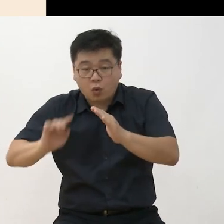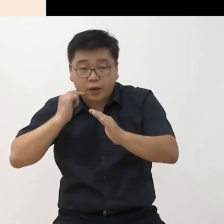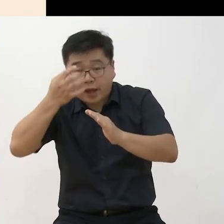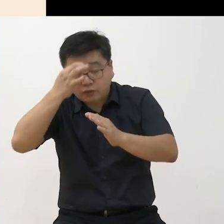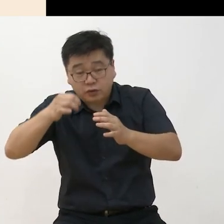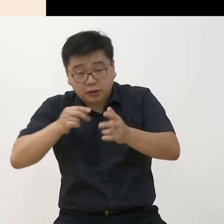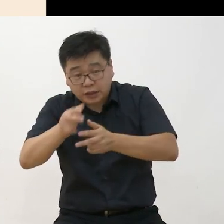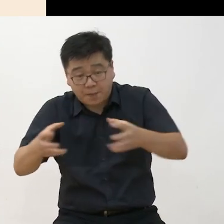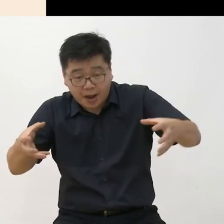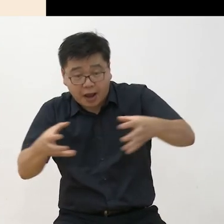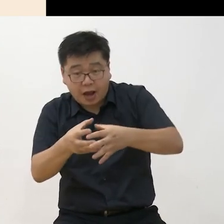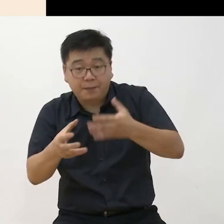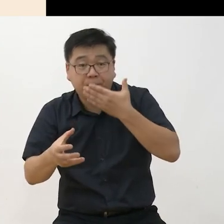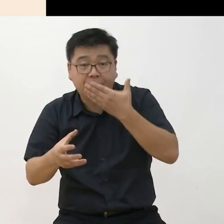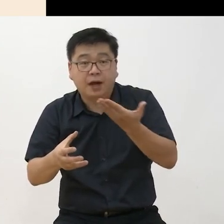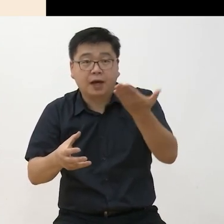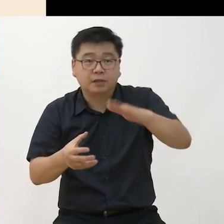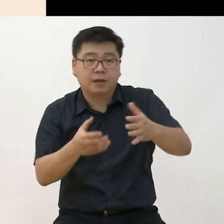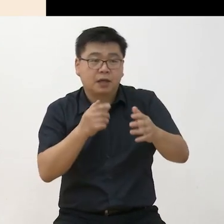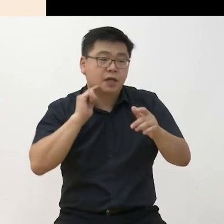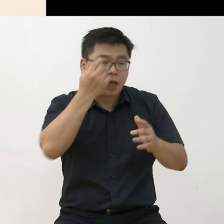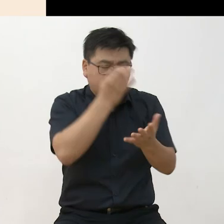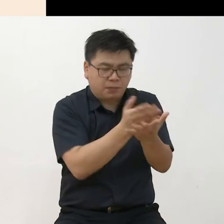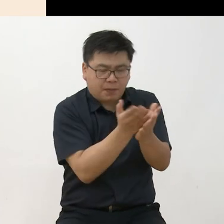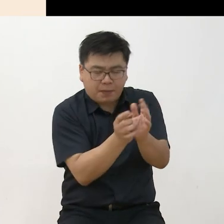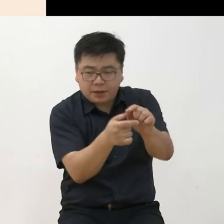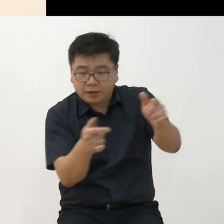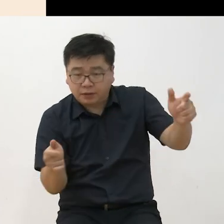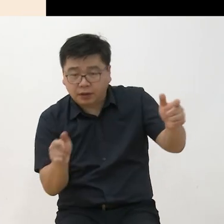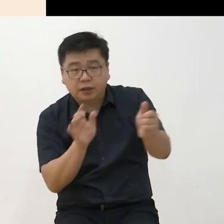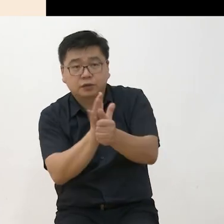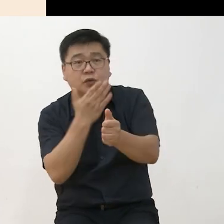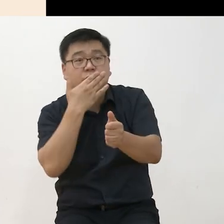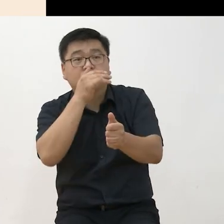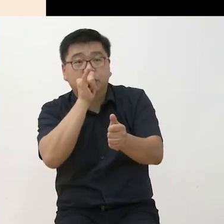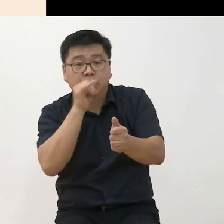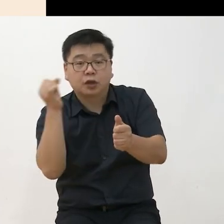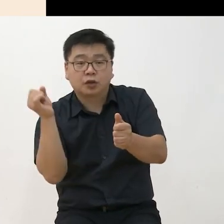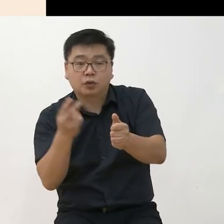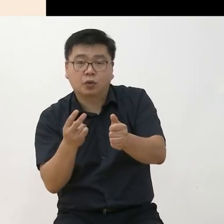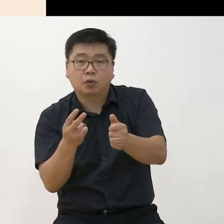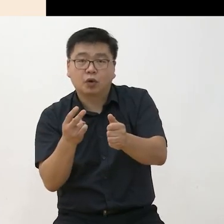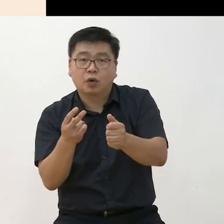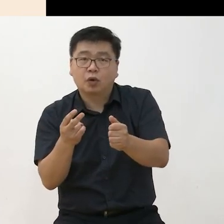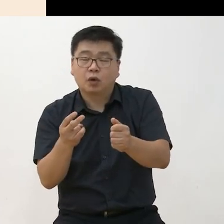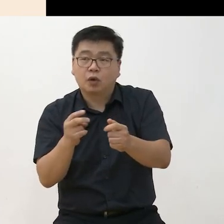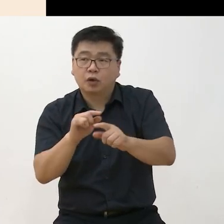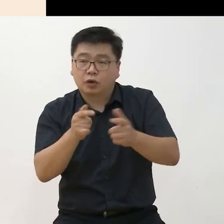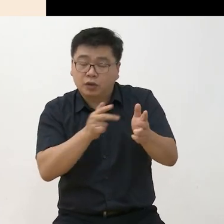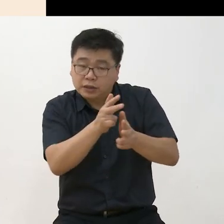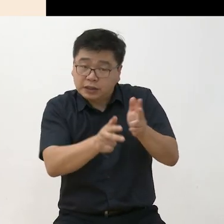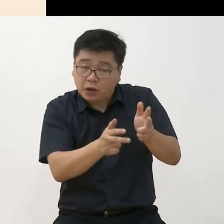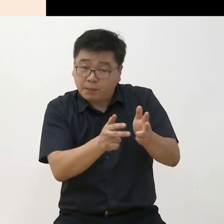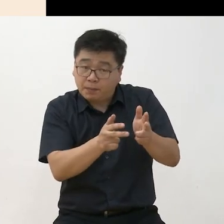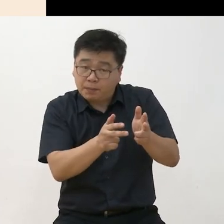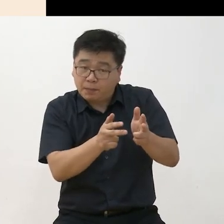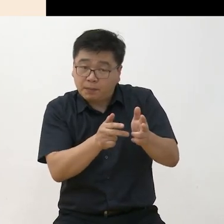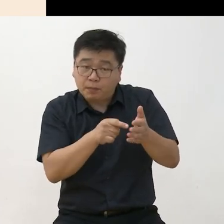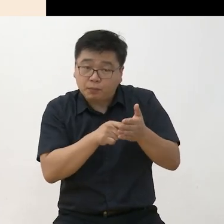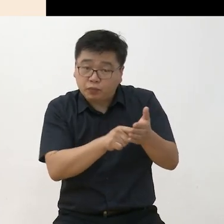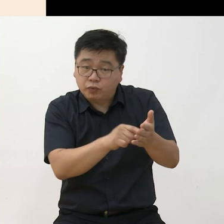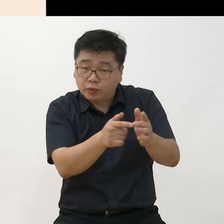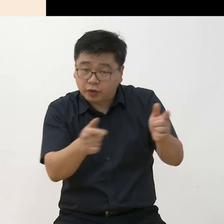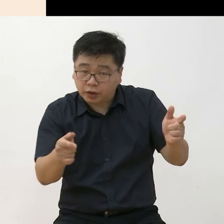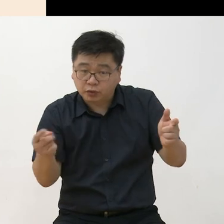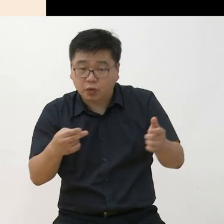되겠지만, 여러 장르의 다양한 예술 장르, 그리고 전시나 축제나 이벤트 같은 여러 사업 형태, 그리고 이제